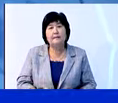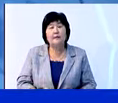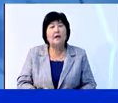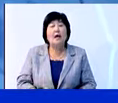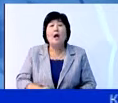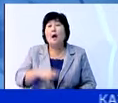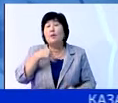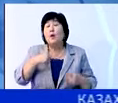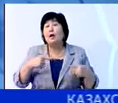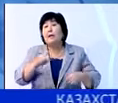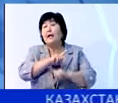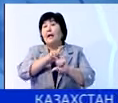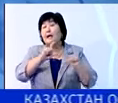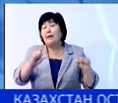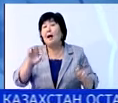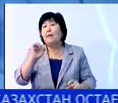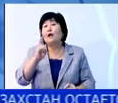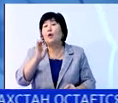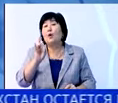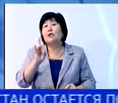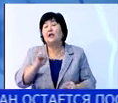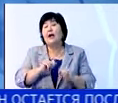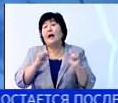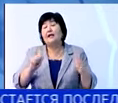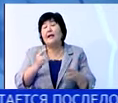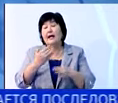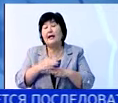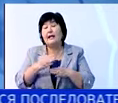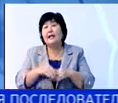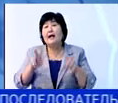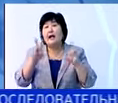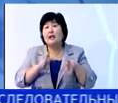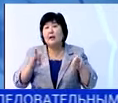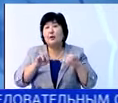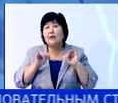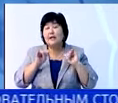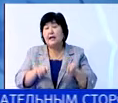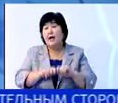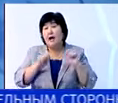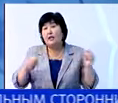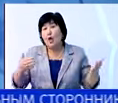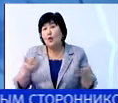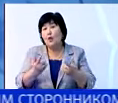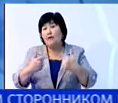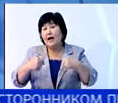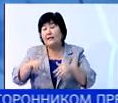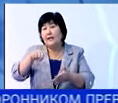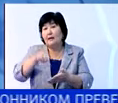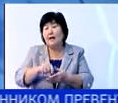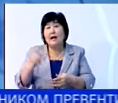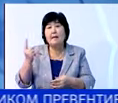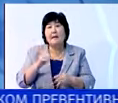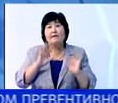В многопрофильной больнице Байконыра открылось отделение клинико-лабораторного исследования. В открытии нового отделения приняла участие